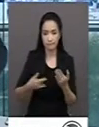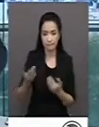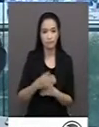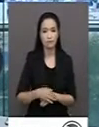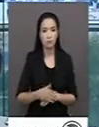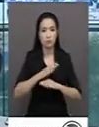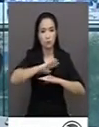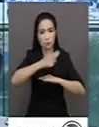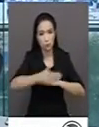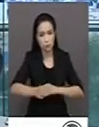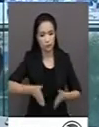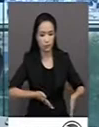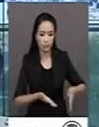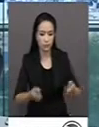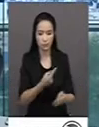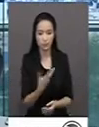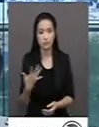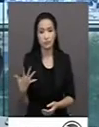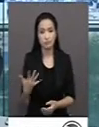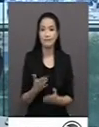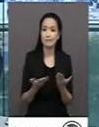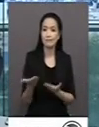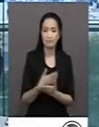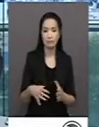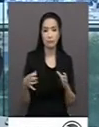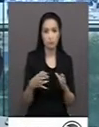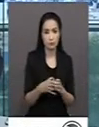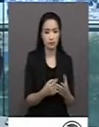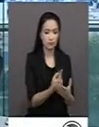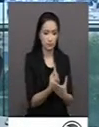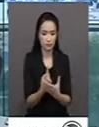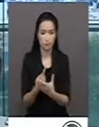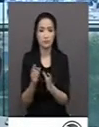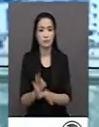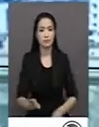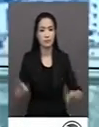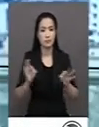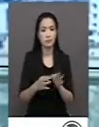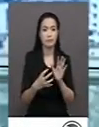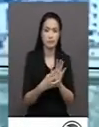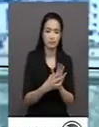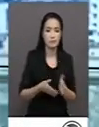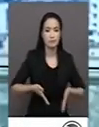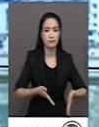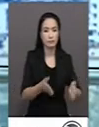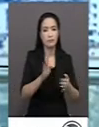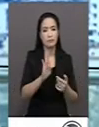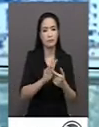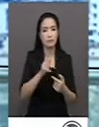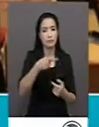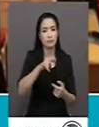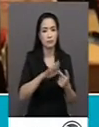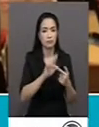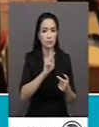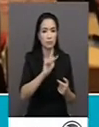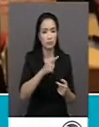บลุ่มแม่น้ำด้วยครับเป็นตัวแทนจากกลุ่มแม่น้ำสายสำคัญทั้ง5สายที่ภาคกลางมีแม่น้ำบางปะกงแม่น้ำเ